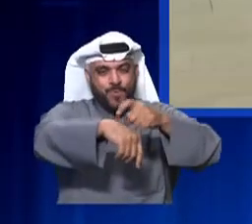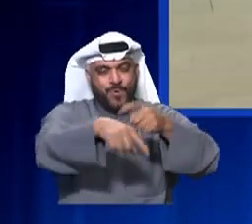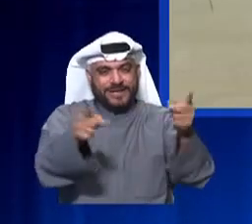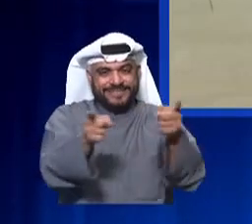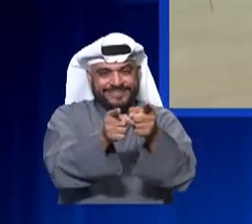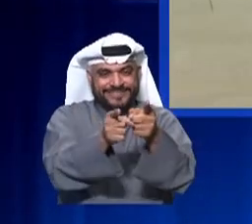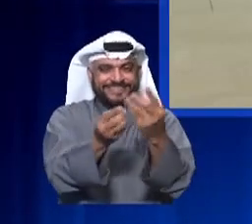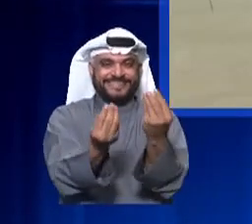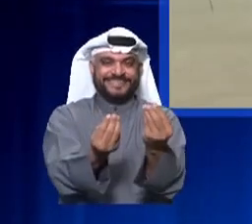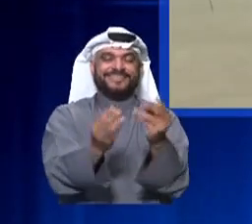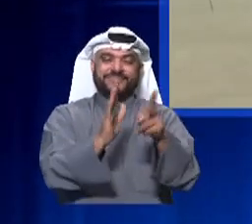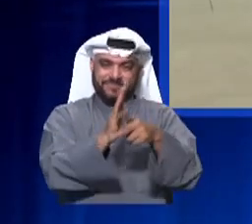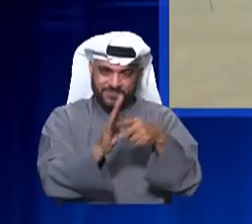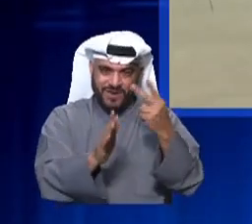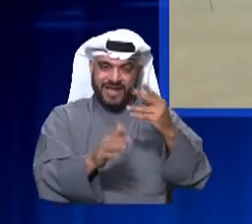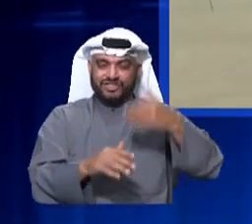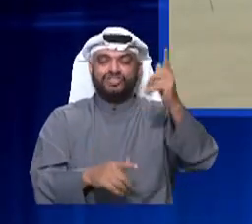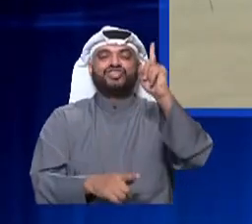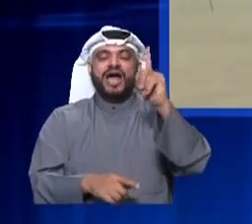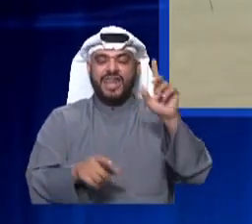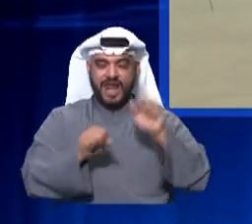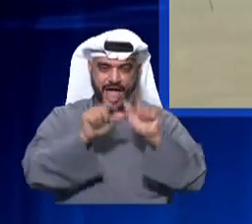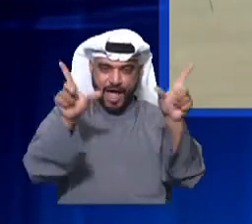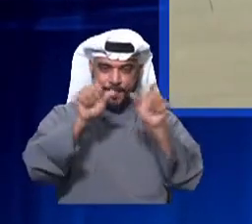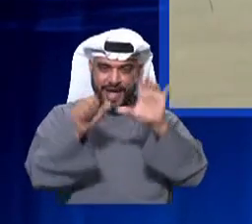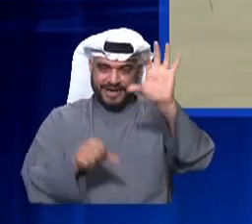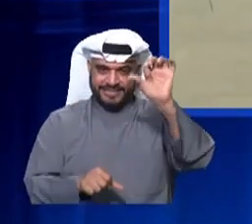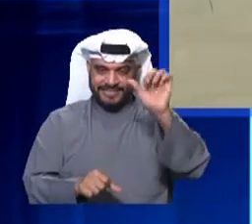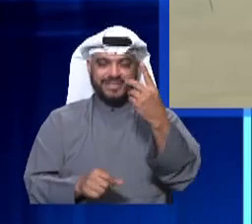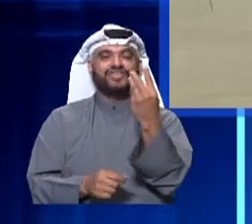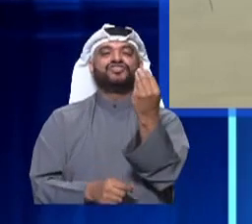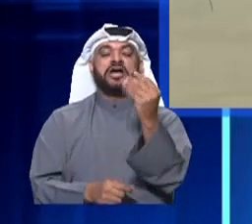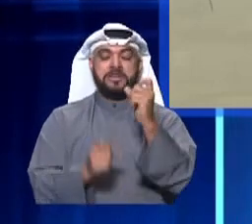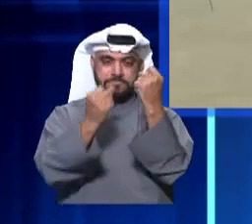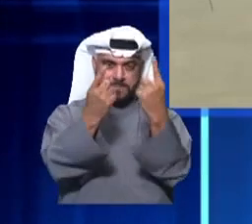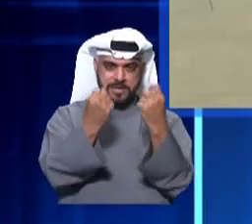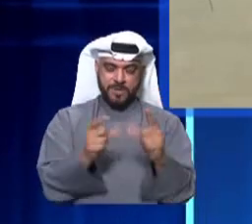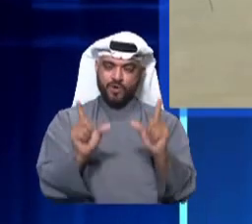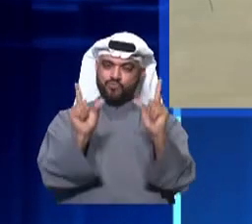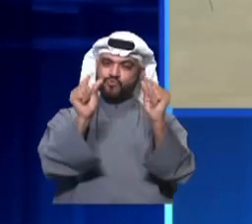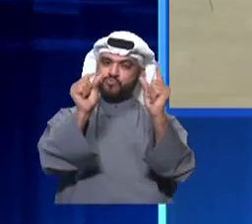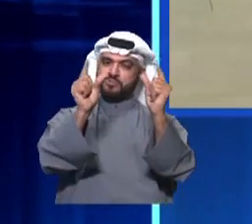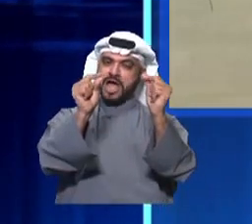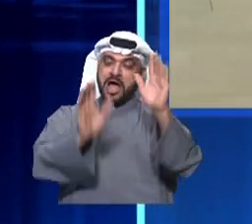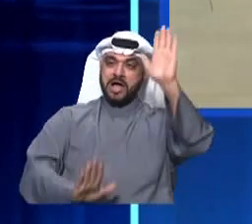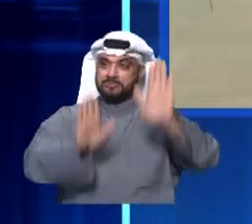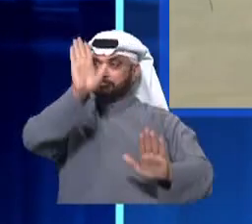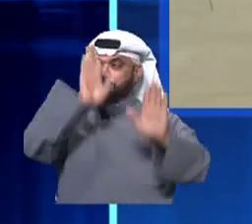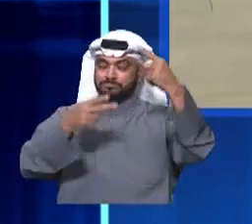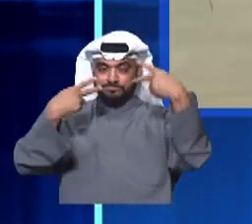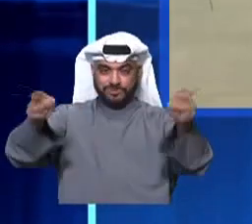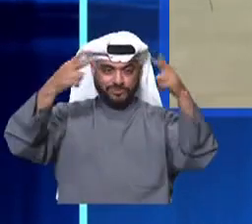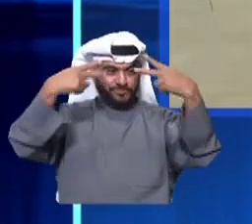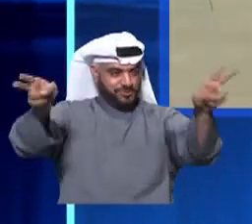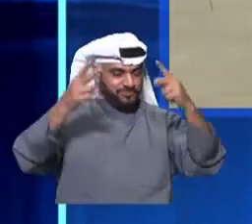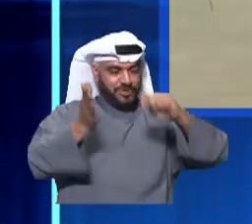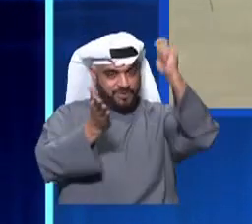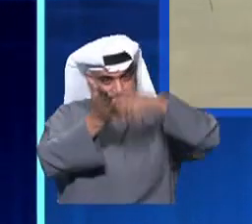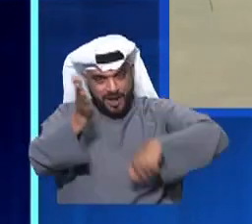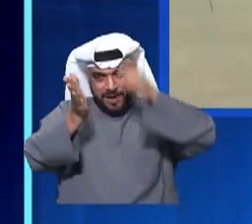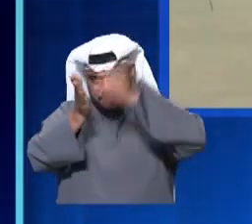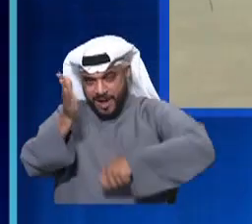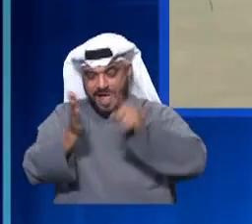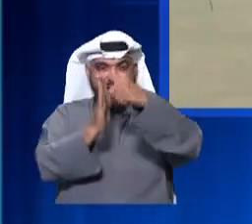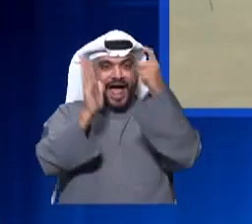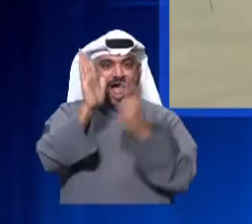الله لمواصلة ما تم إنجازه في هذه الجلسة التي وصفتها رائد بجلسة الإنجازات، وتم فيها تعديل الكثير من القوانين،